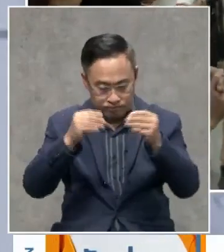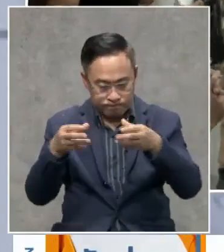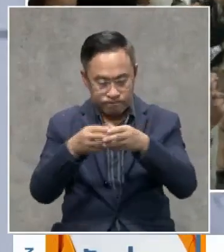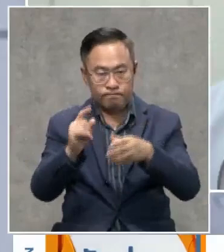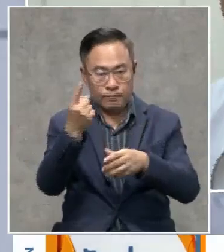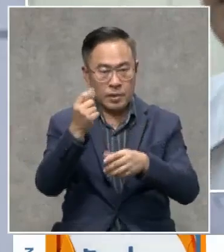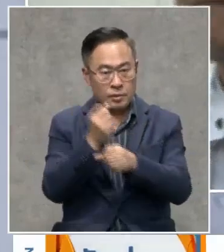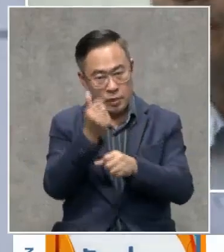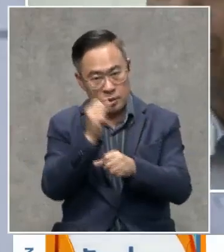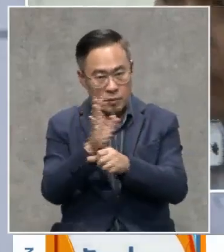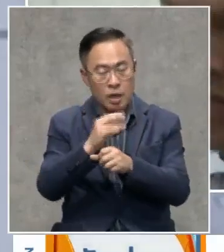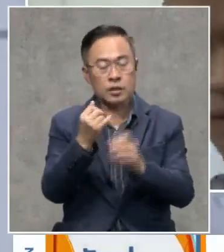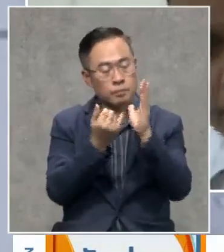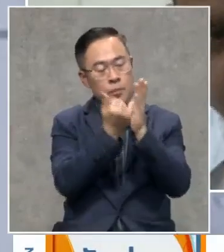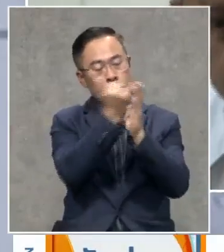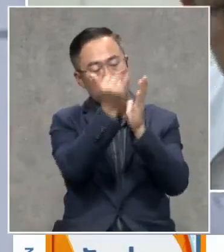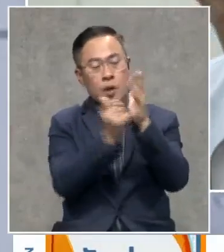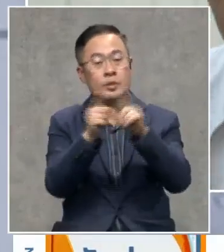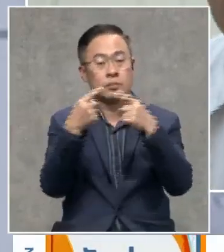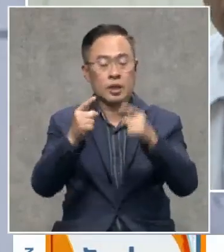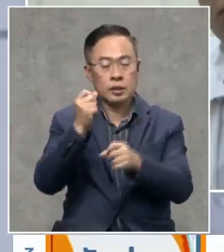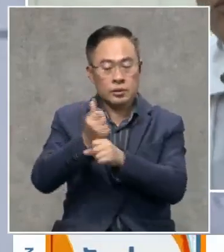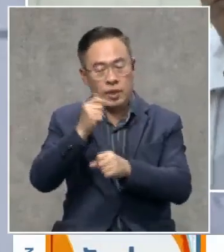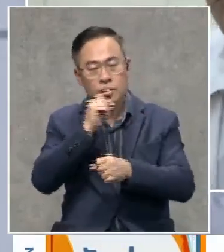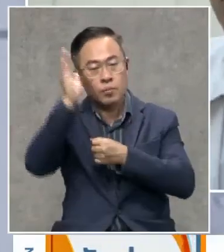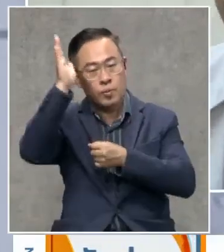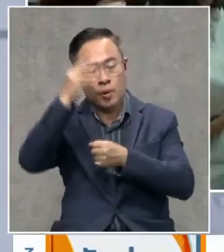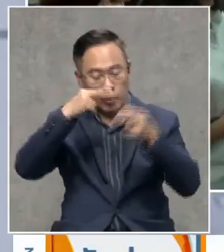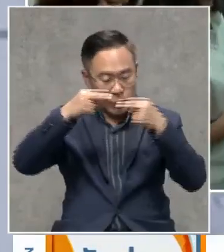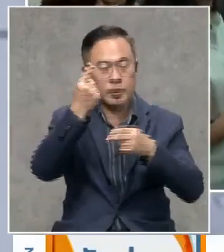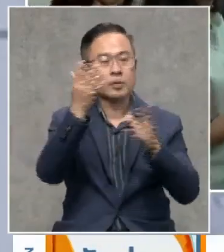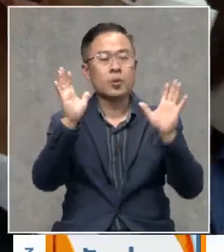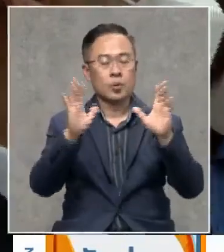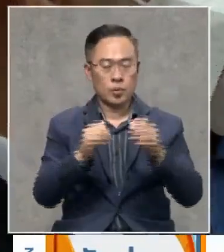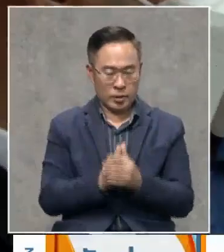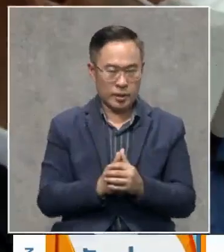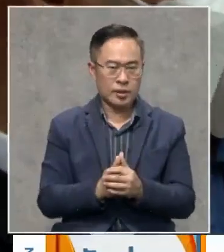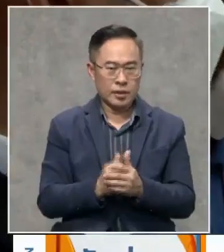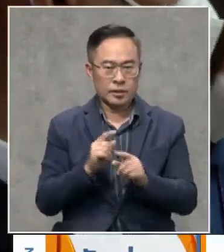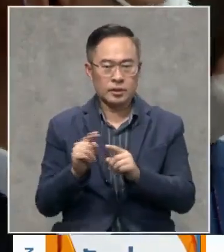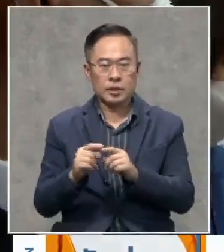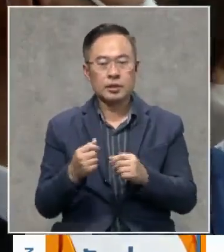าอะไรทำไม่ได้อะไรทำได้อะไรทำไม่ได้เนี่ยนะคะก็จะมีการพิจารณากันอีกครั้งหนึ่งแต่กำหนดการก็คือยังคงเดิมค่ะ